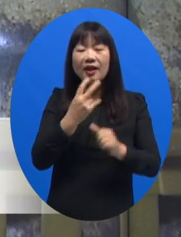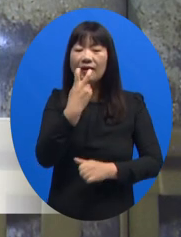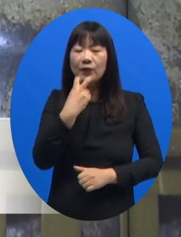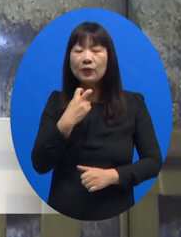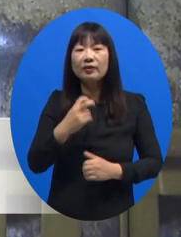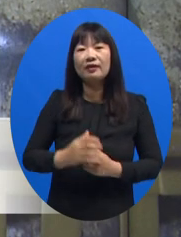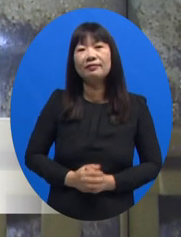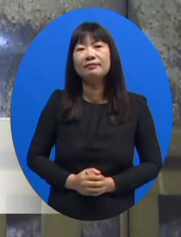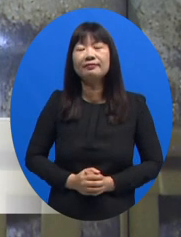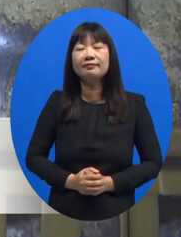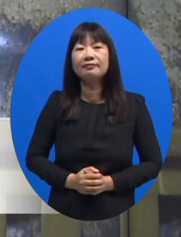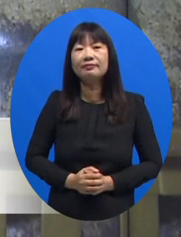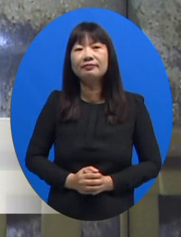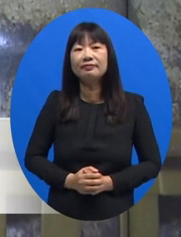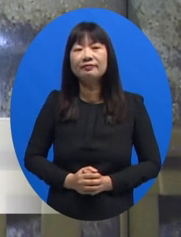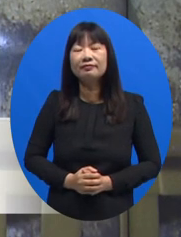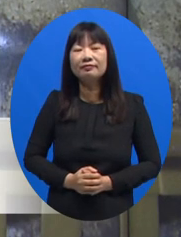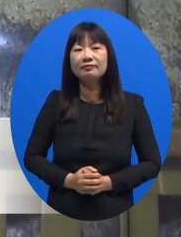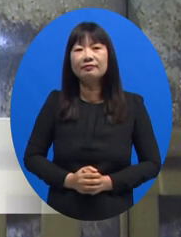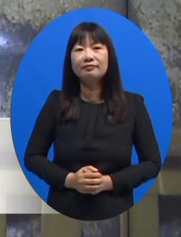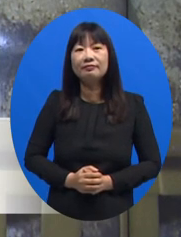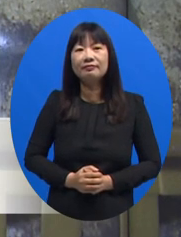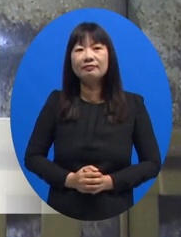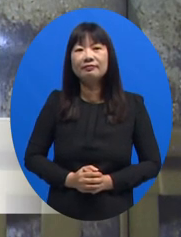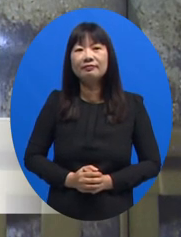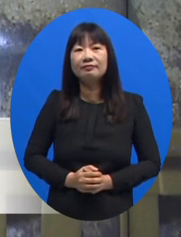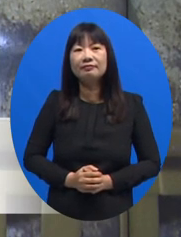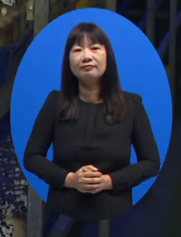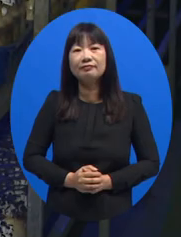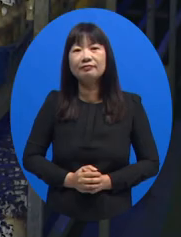기대됩니다. 최창순 기자가 현장 취재했습니다.